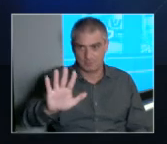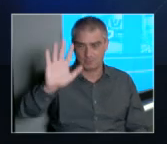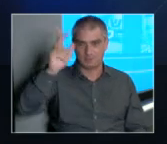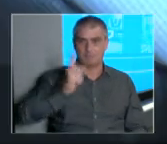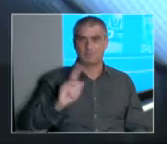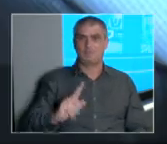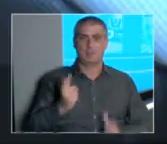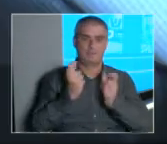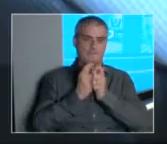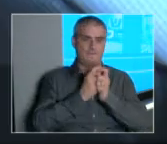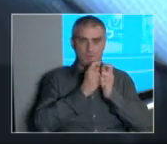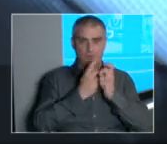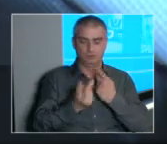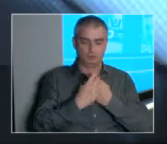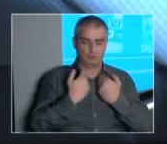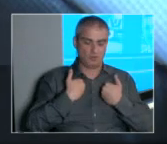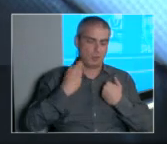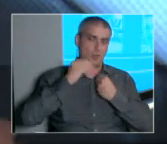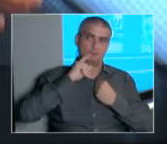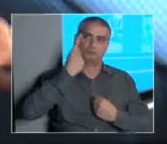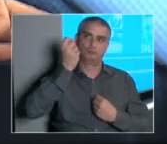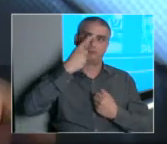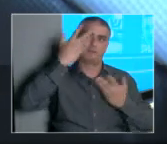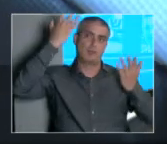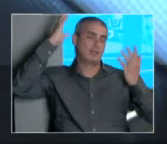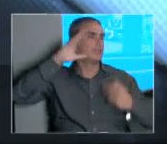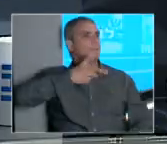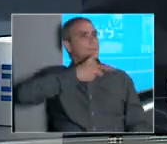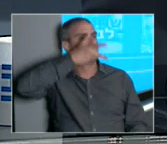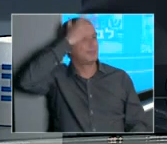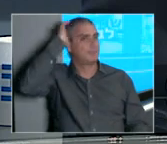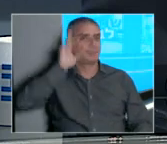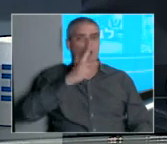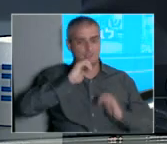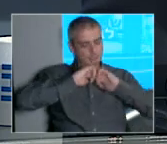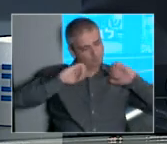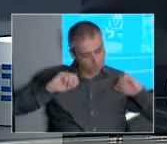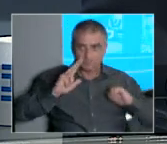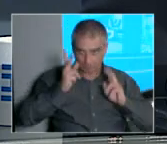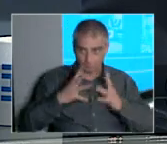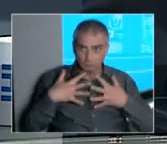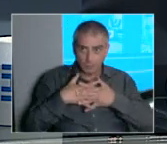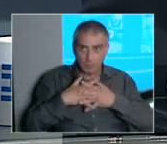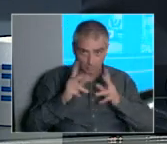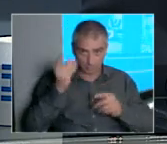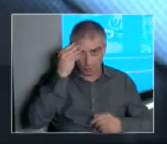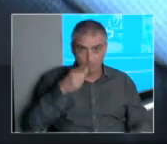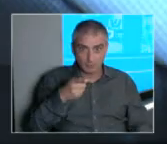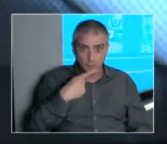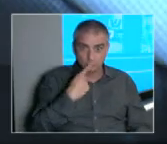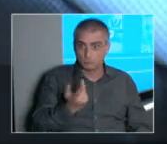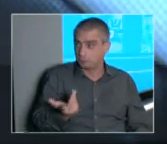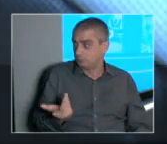מי המפלגות שהצטרפו אולי עד עוד שבוע. אם לפיד וגנץ נפרדים, גנץ הוא אופציה לחבירה. זה מה שאני יכול ללמוד